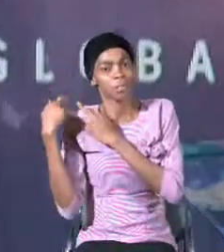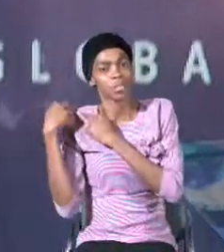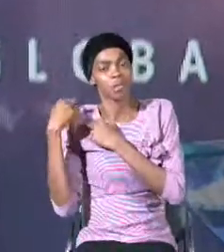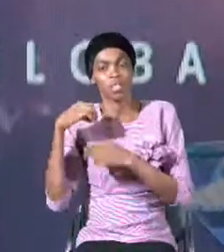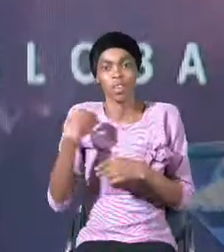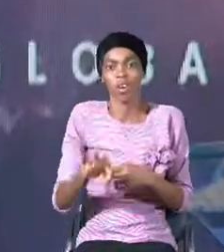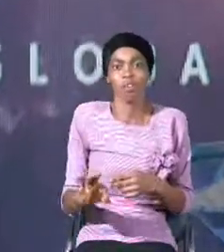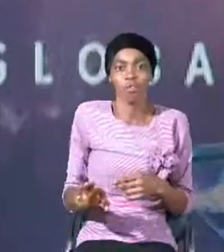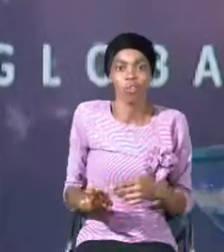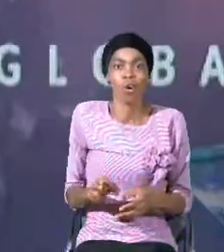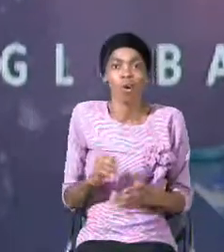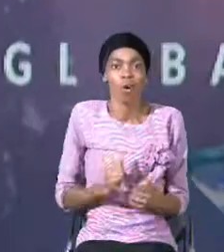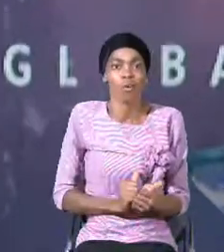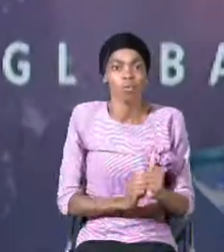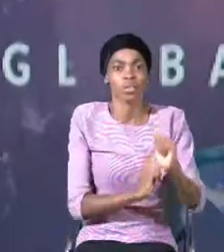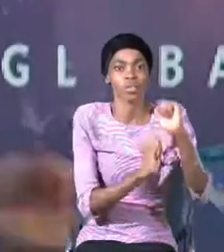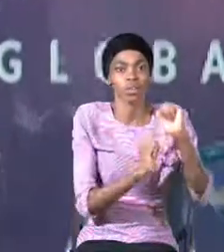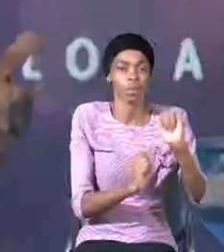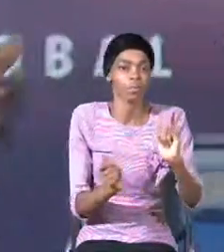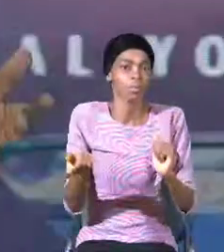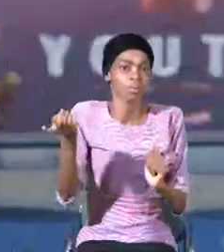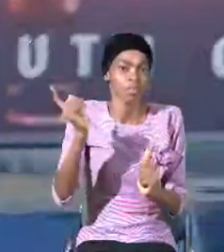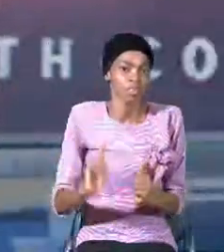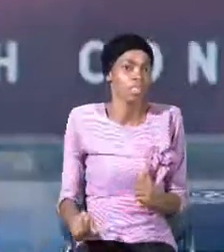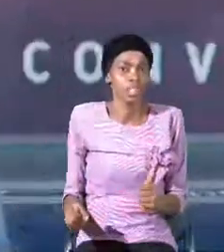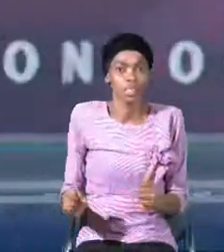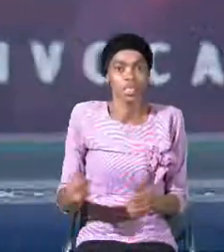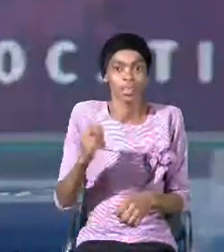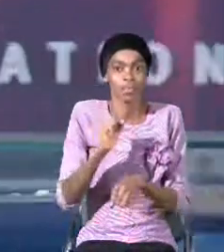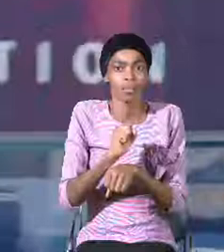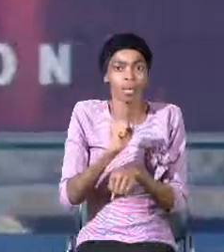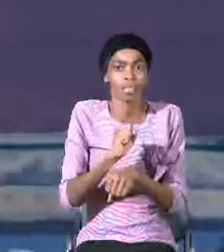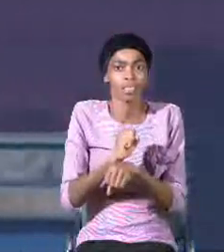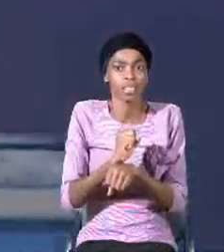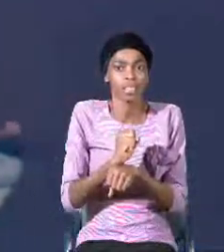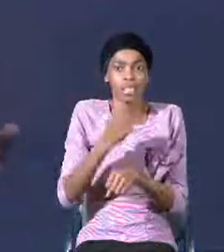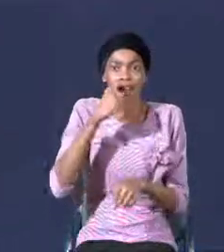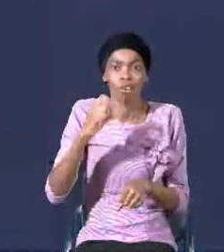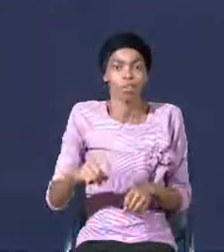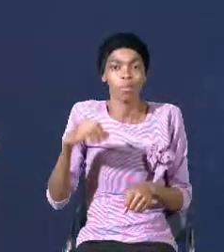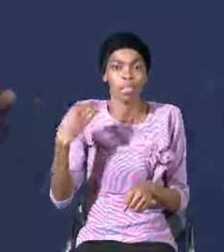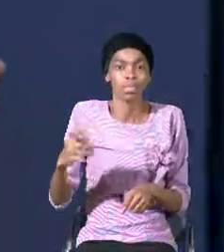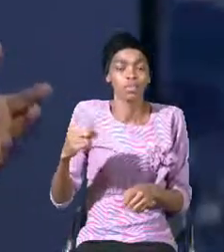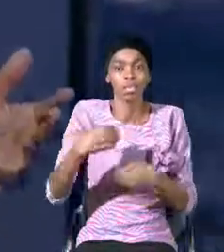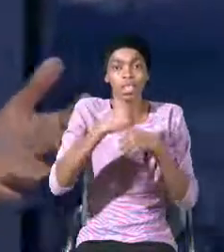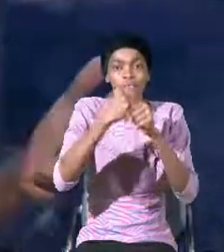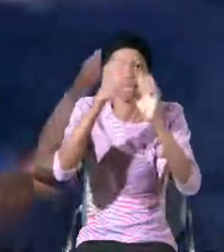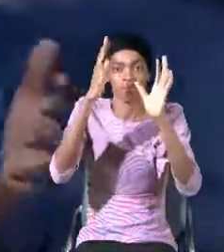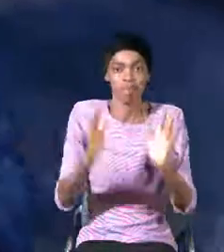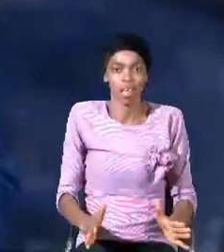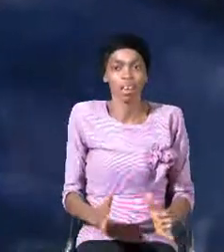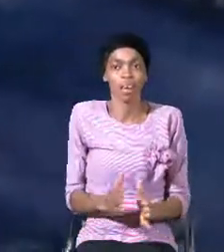le mandat de notre Créateur. La responsabilité de poursuivre le